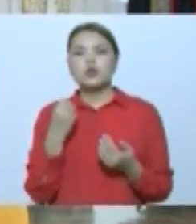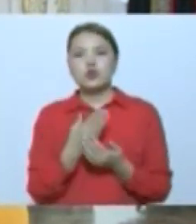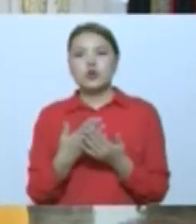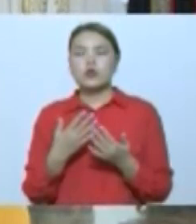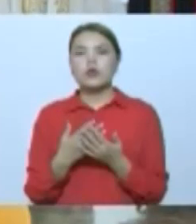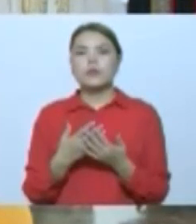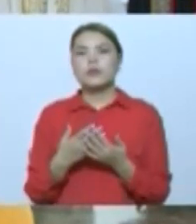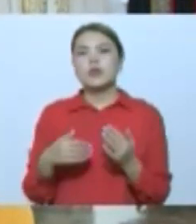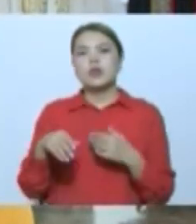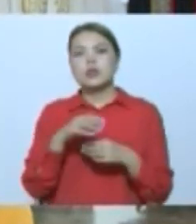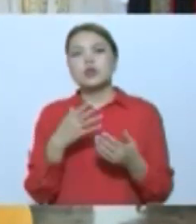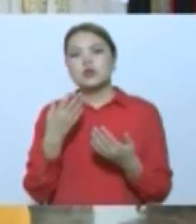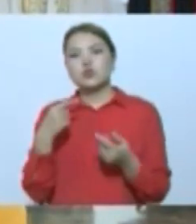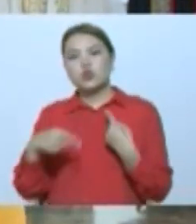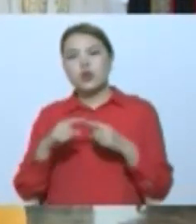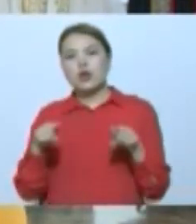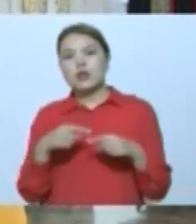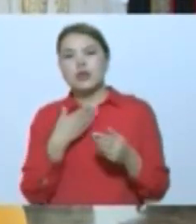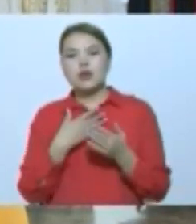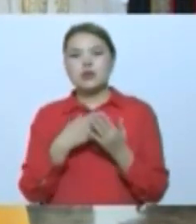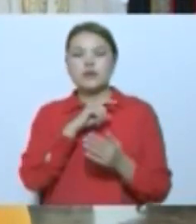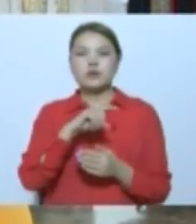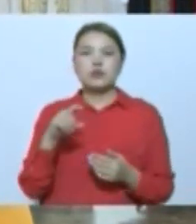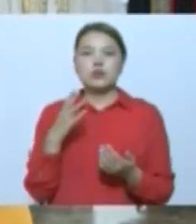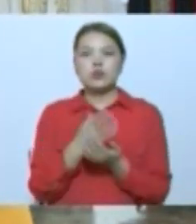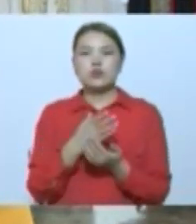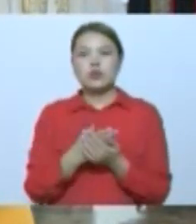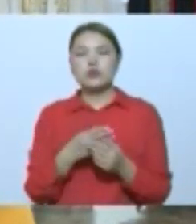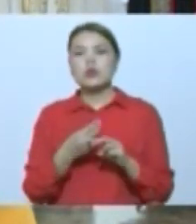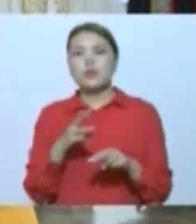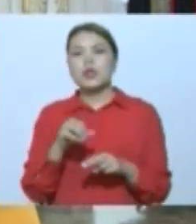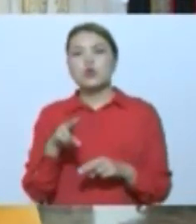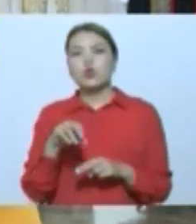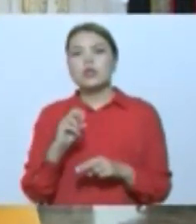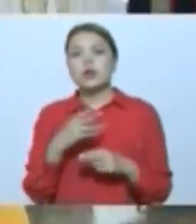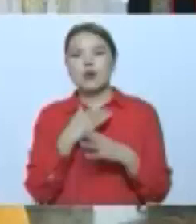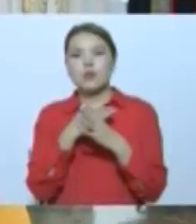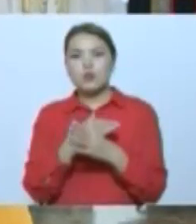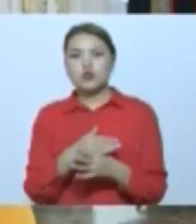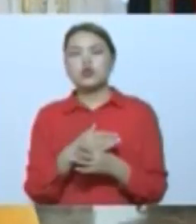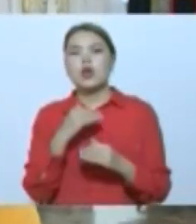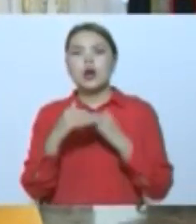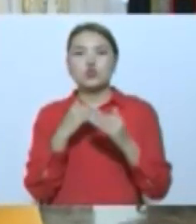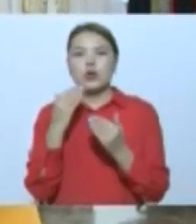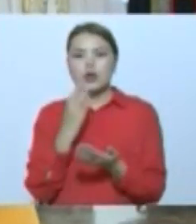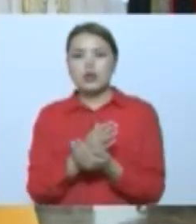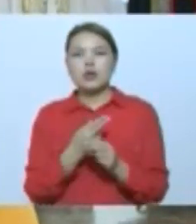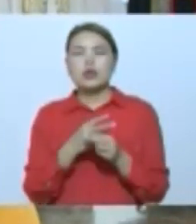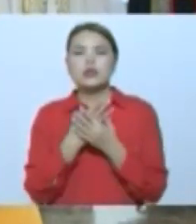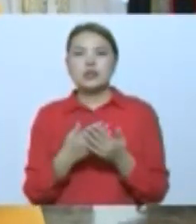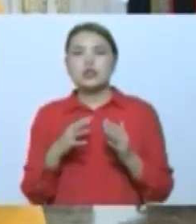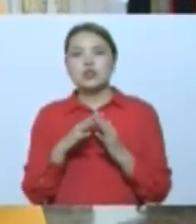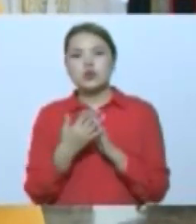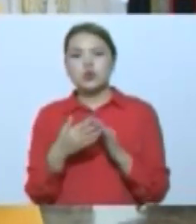ретінде қоғамдық ұйымдарға, белсенді азаматтарға методикалық консультациялық көмек көрсетеміз. Бізде көп ауыл азаматтар,